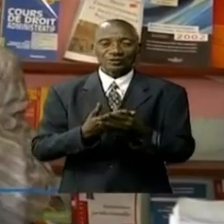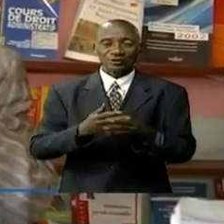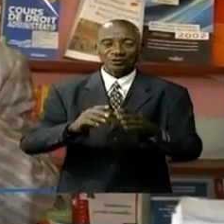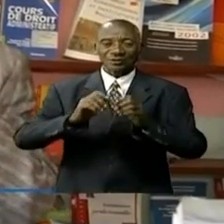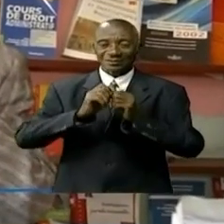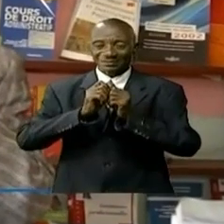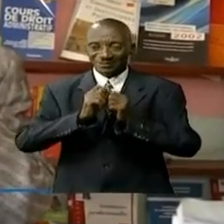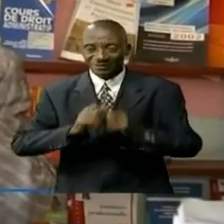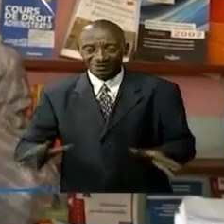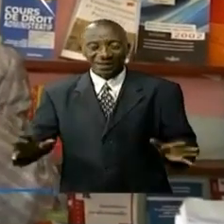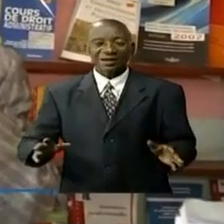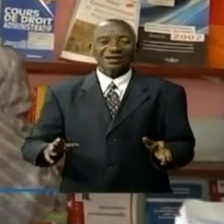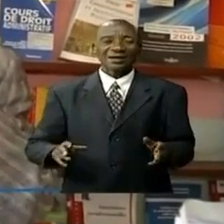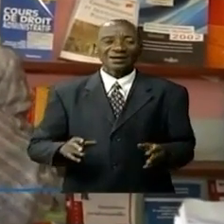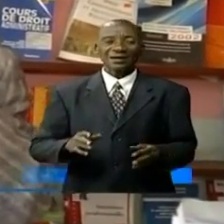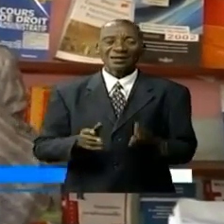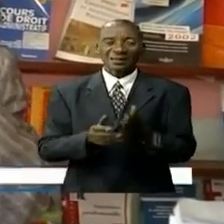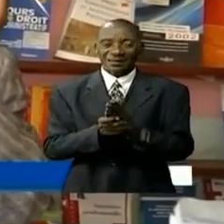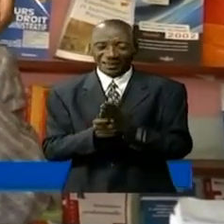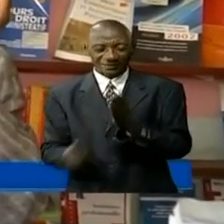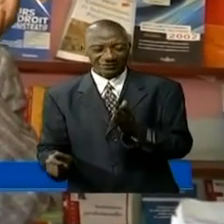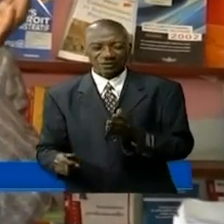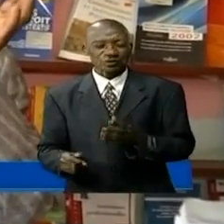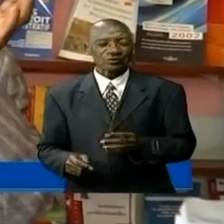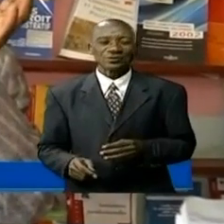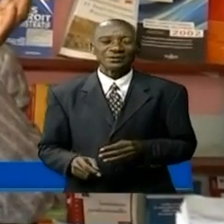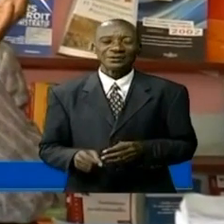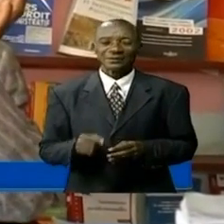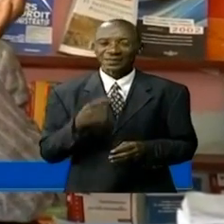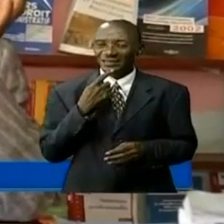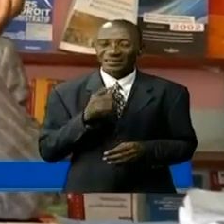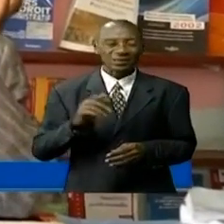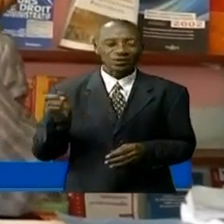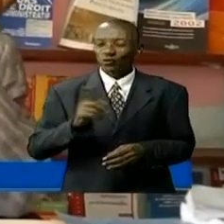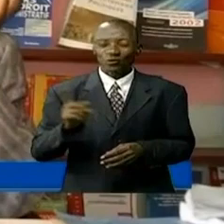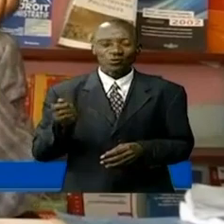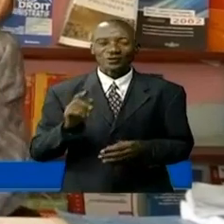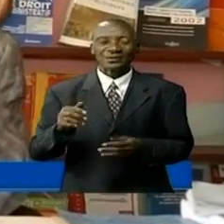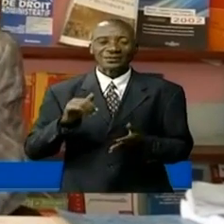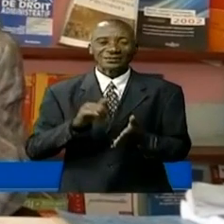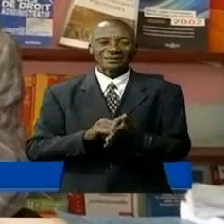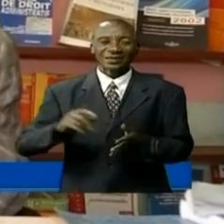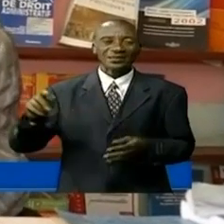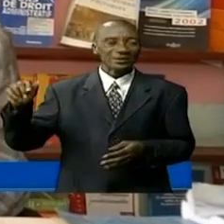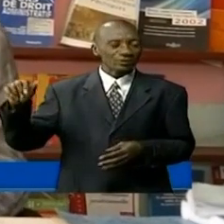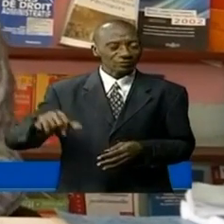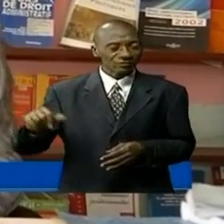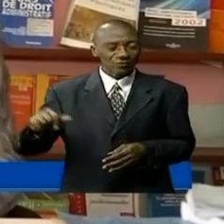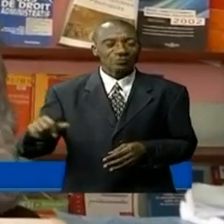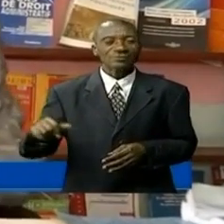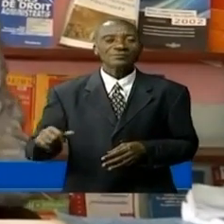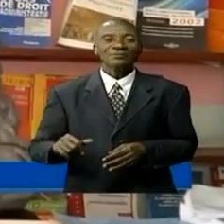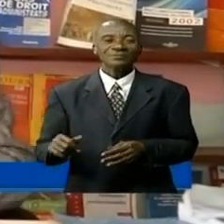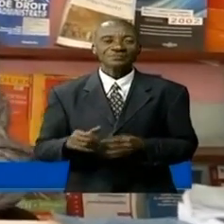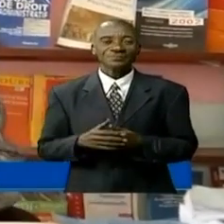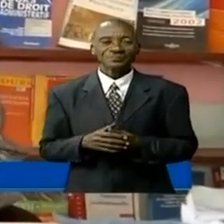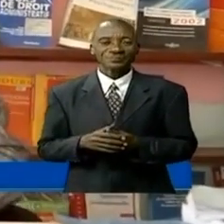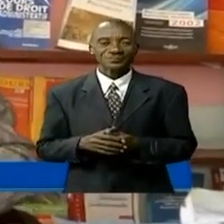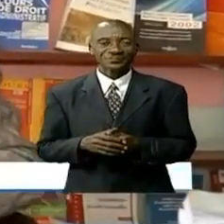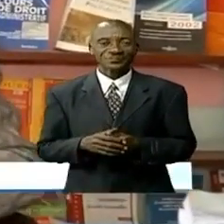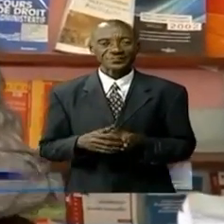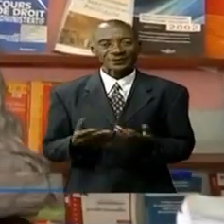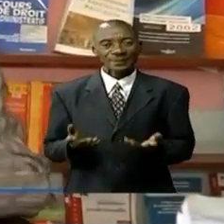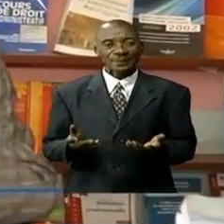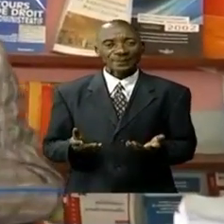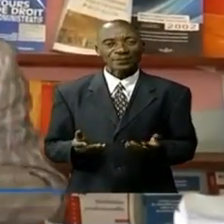qualité d'actualité. Ça c'est capital, ça c'est fondamental. C'est par là qu'on peut voir la viabilité de nos